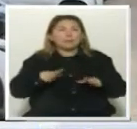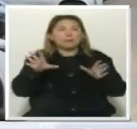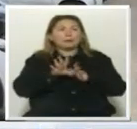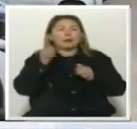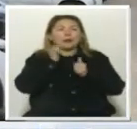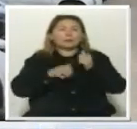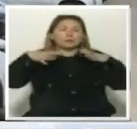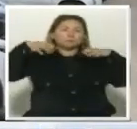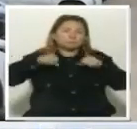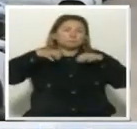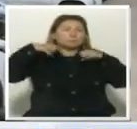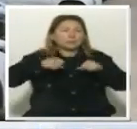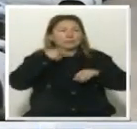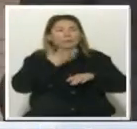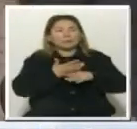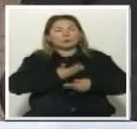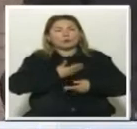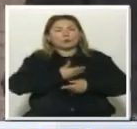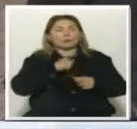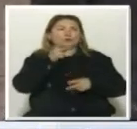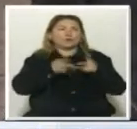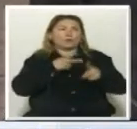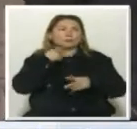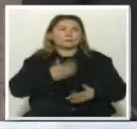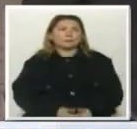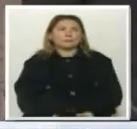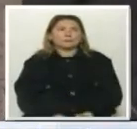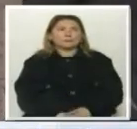Қайта-қайта үзіле беретін электр қуаты тұрғындардың дегбірін қашырды.